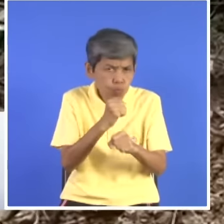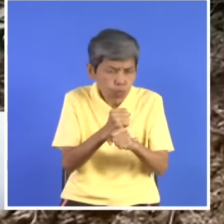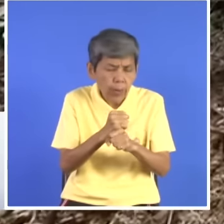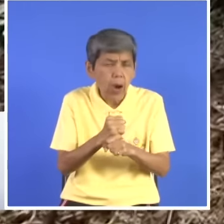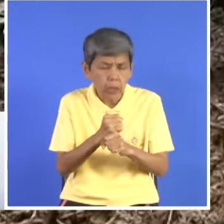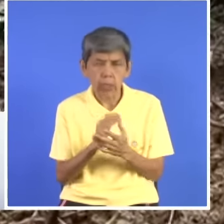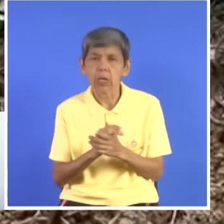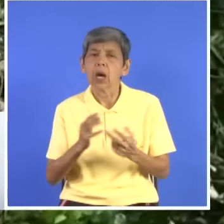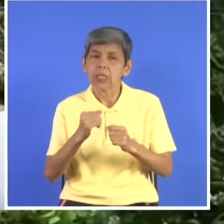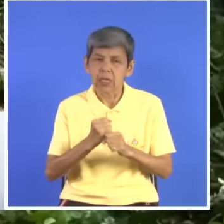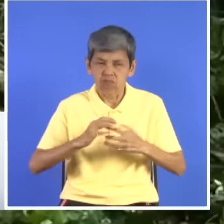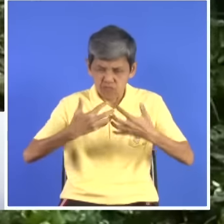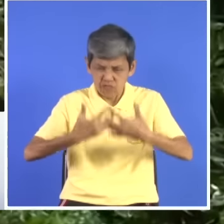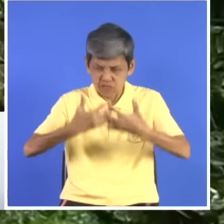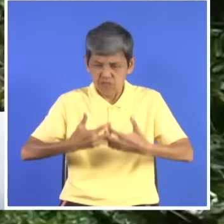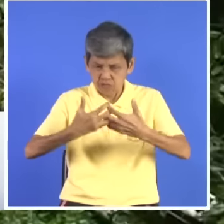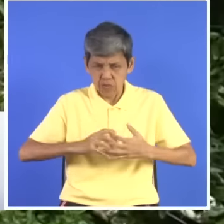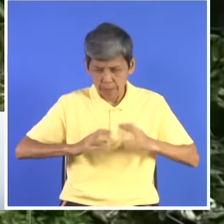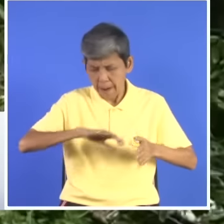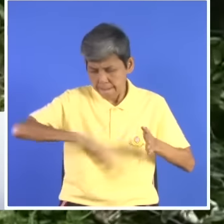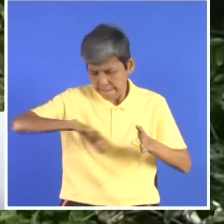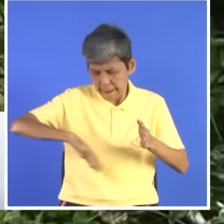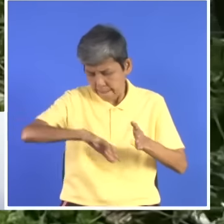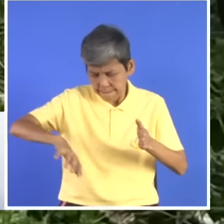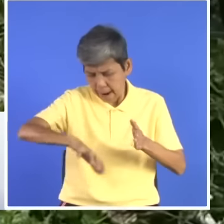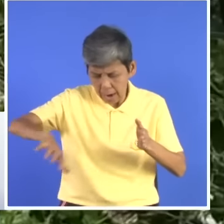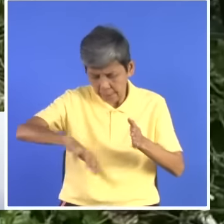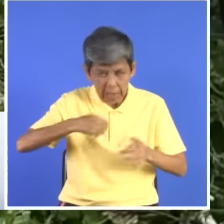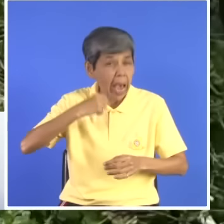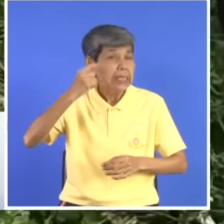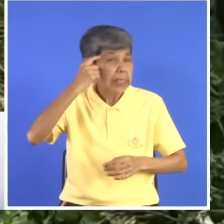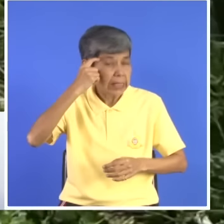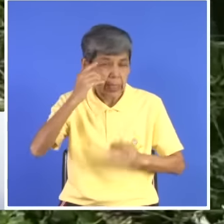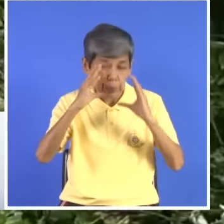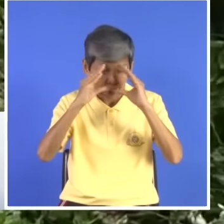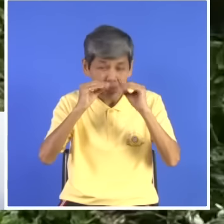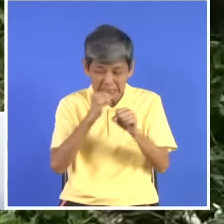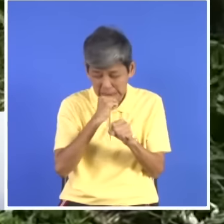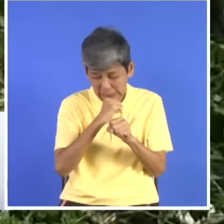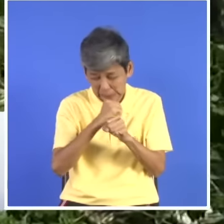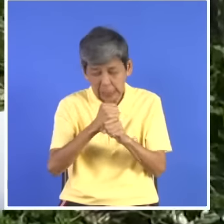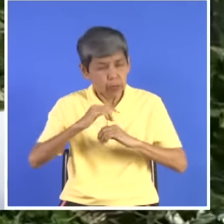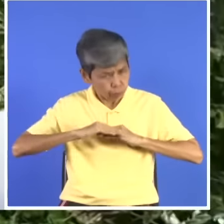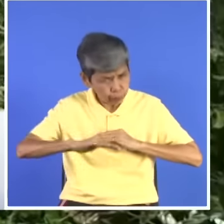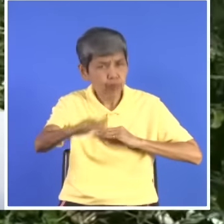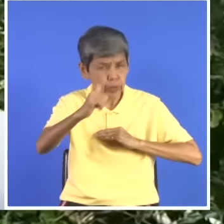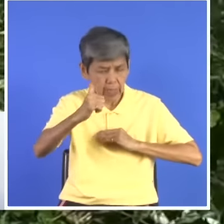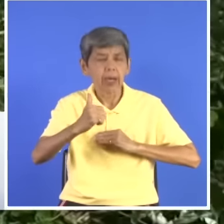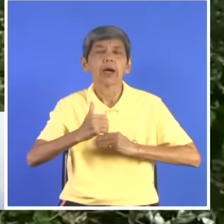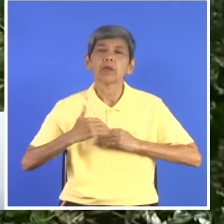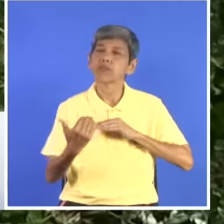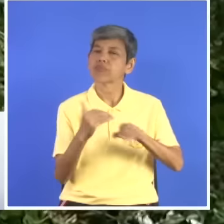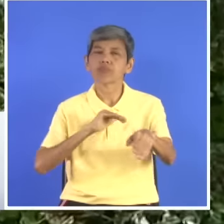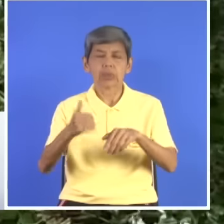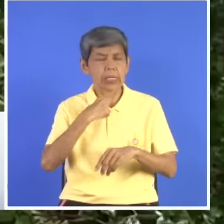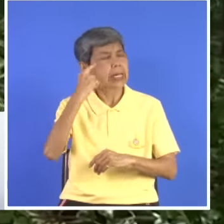กับผู้ประกอบการใช้เครื่องจักรเข้าพื้นที่เคลียร์เส้นทางอย่างเร่งด่วนซึ่งคาดว่านะครับตลอดทั้งคืนที่ผ่านมาก็น่าจะเคลียร์ได้และก็จะเปิดการสัญจรได้